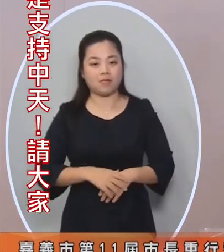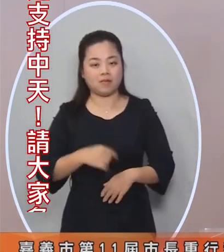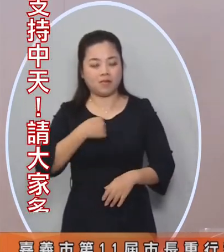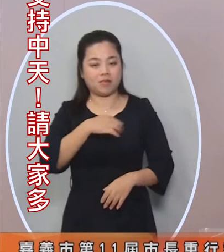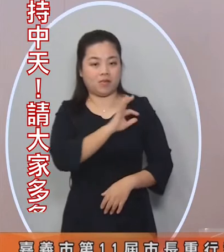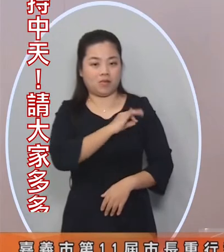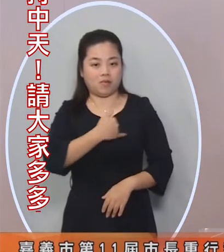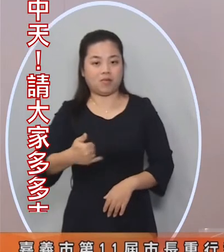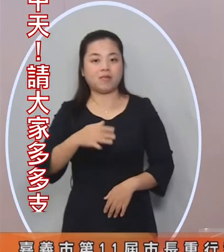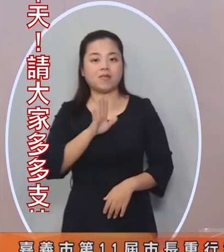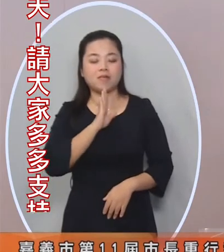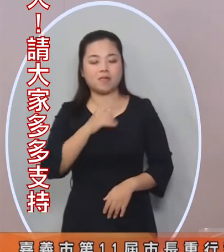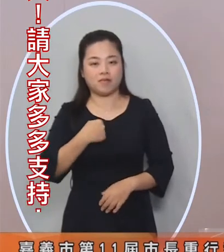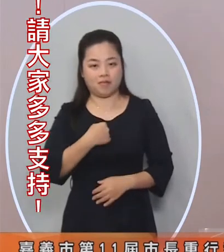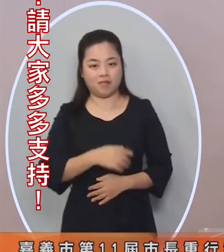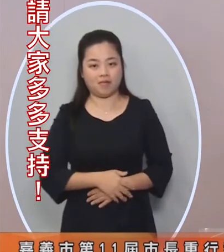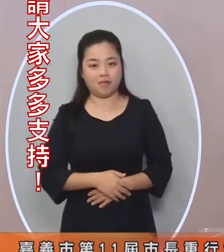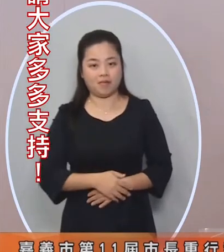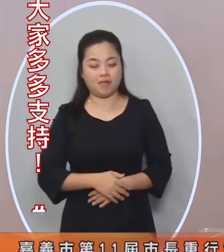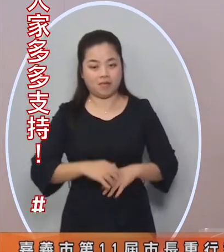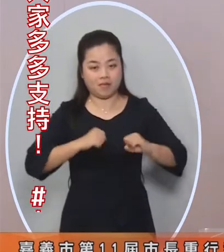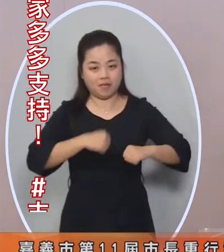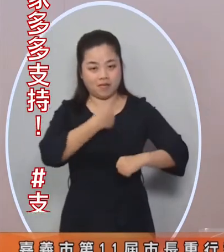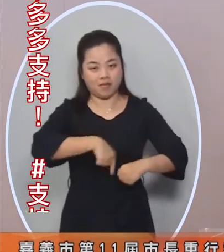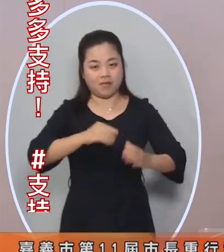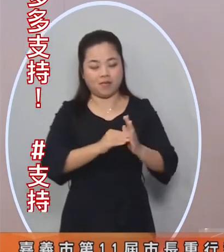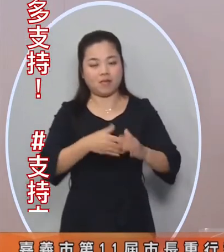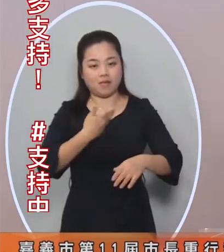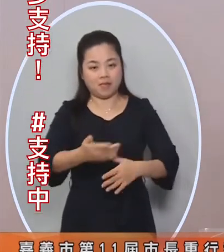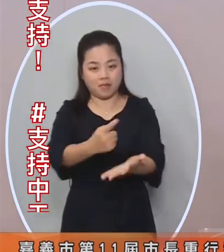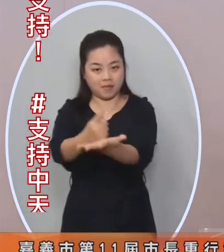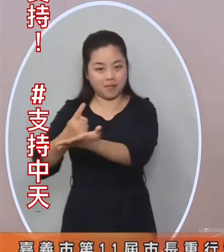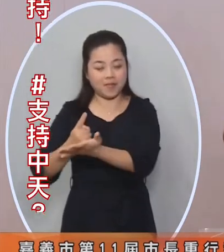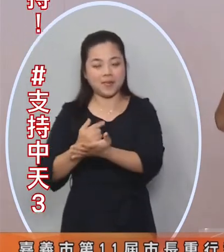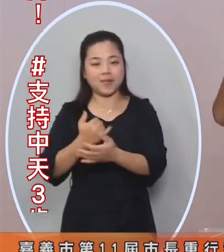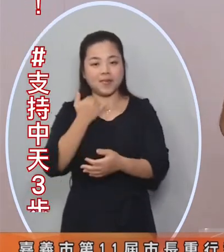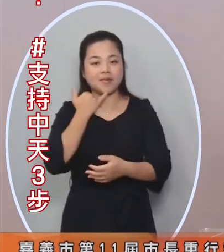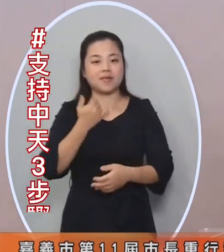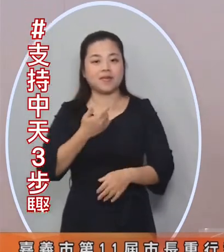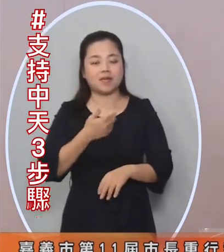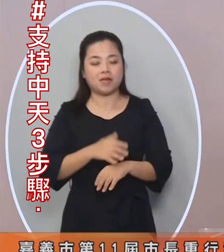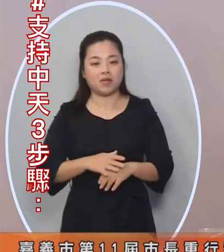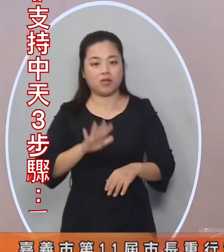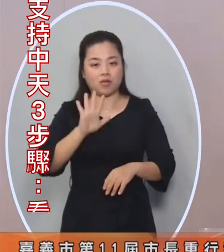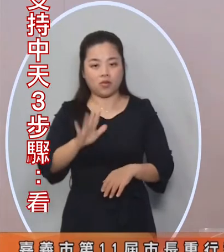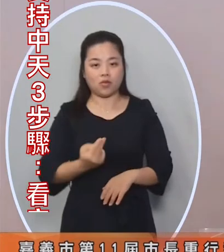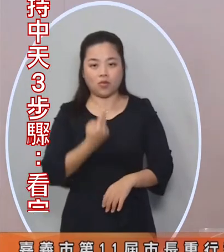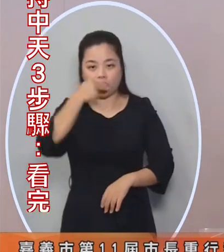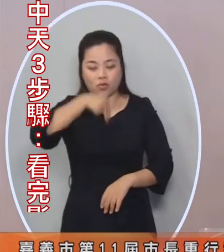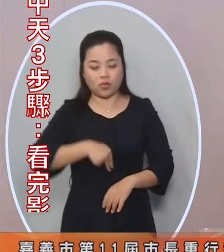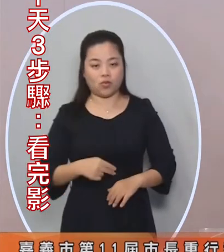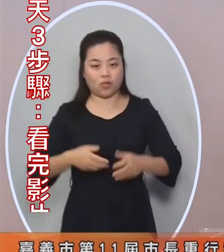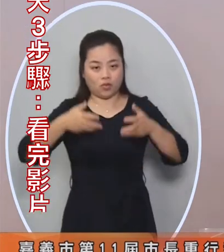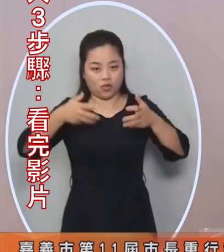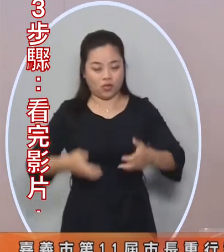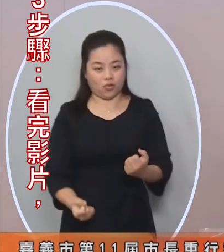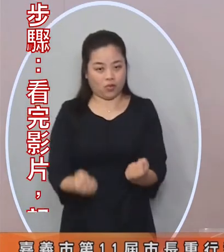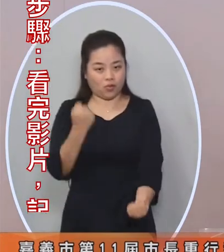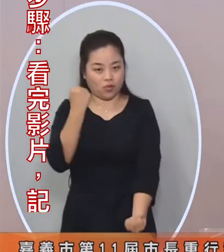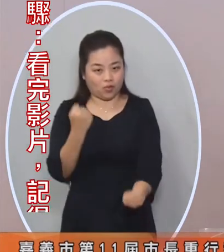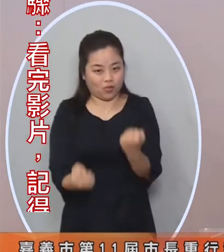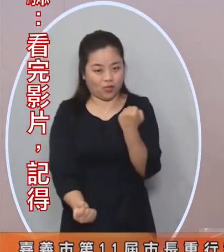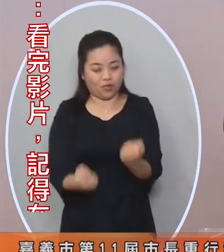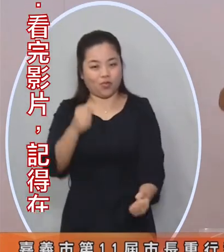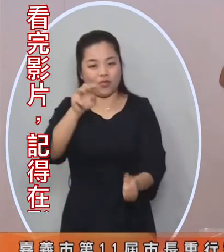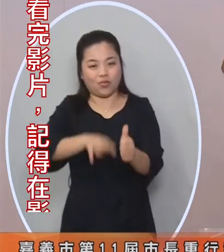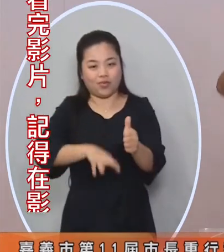个会员啊，我非常荣幸担任这样的会员。健身房能够提供给大家很多这个有氧的、啊、重训的、啊、瑜伽的一个训